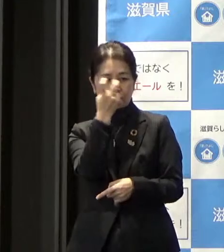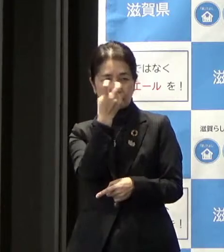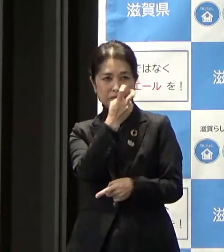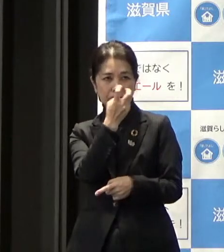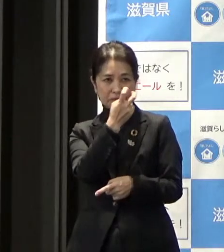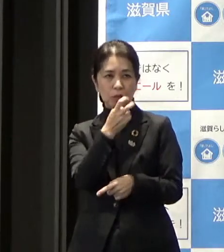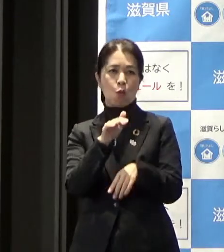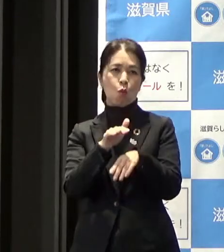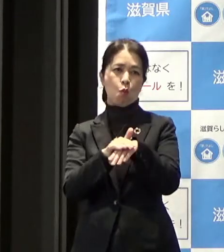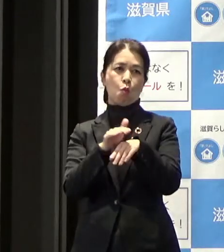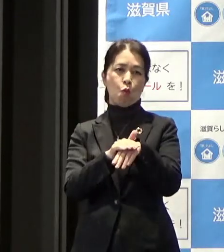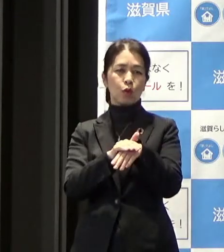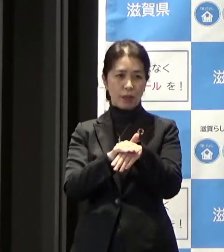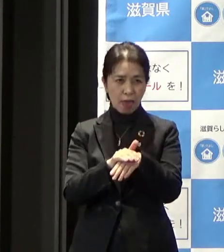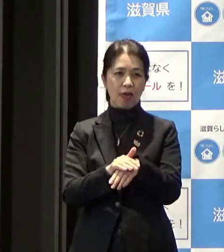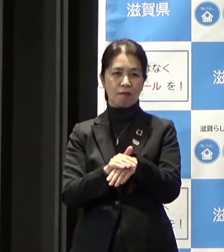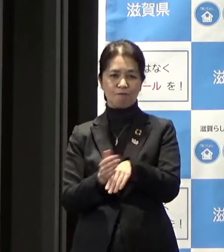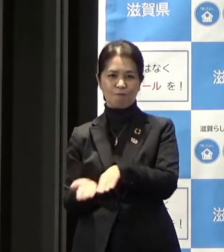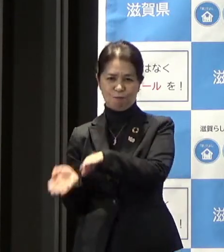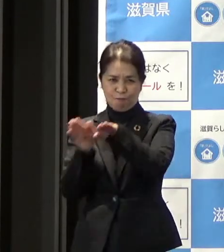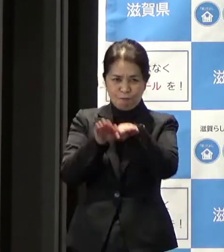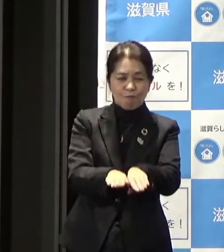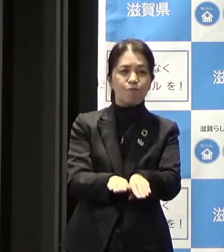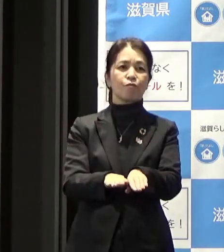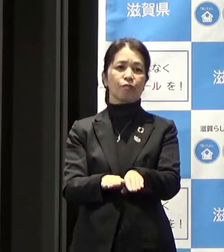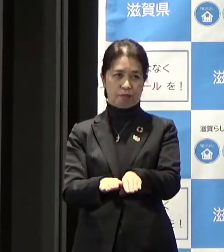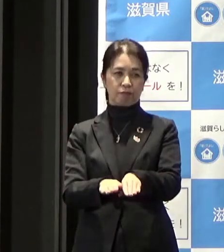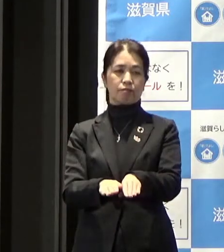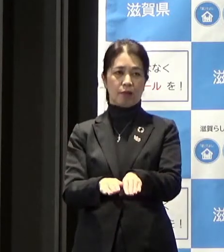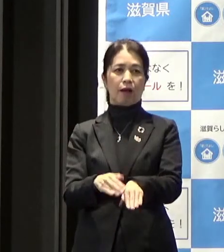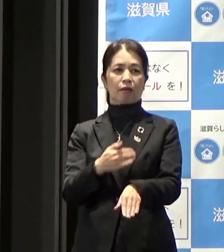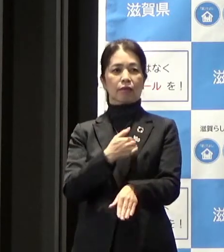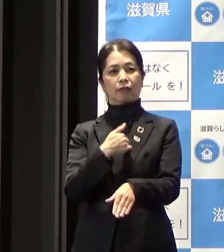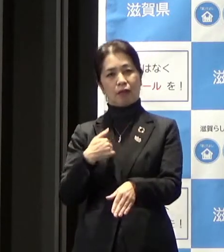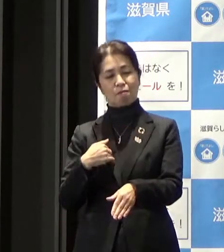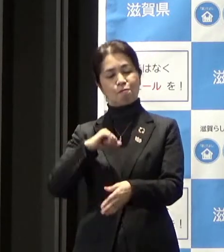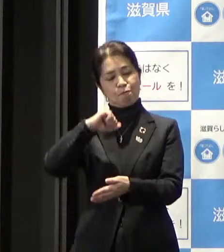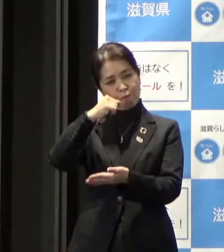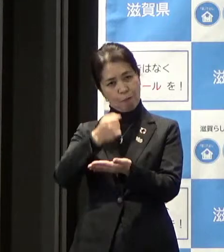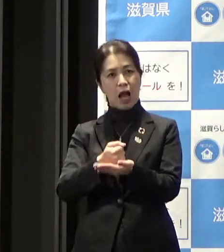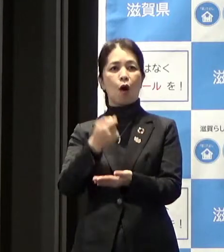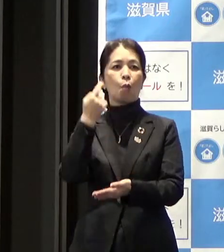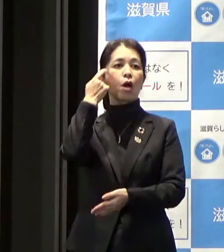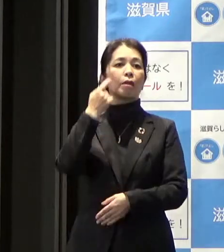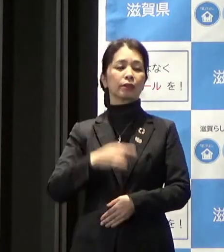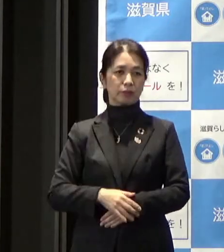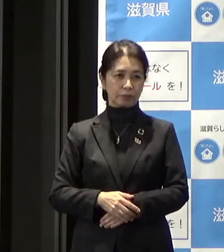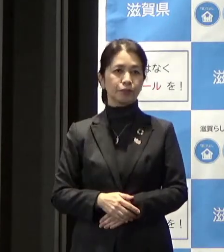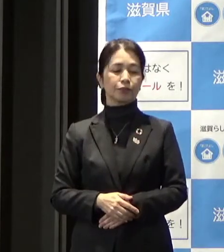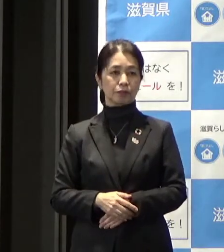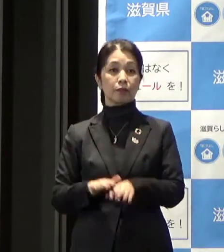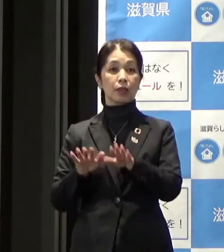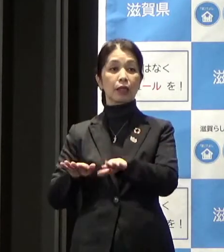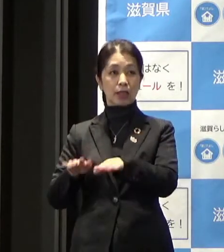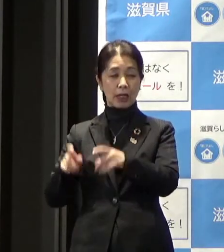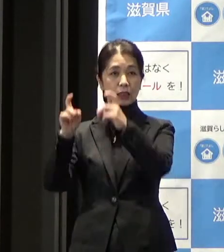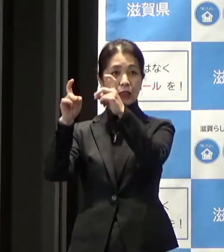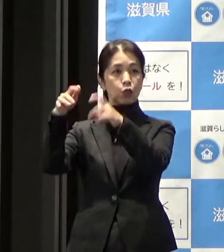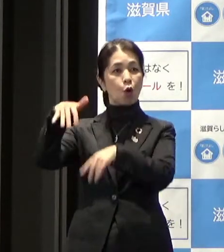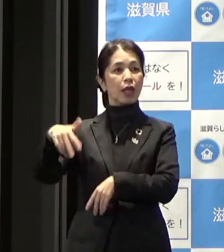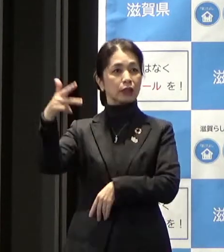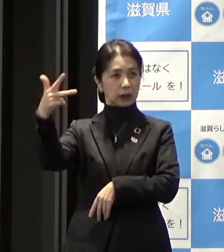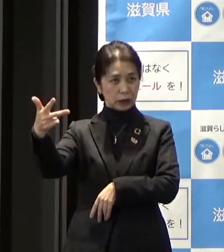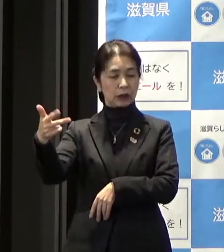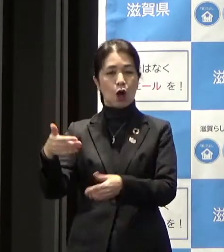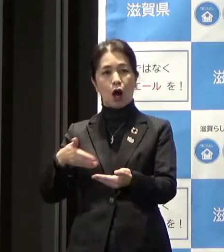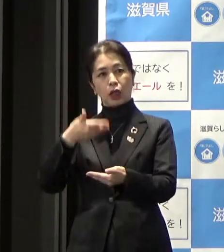により、抑え込みを行うことができているということでございます。現在、彦根市の飲食店を対象に